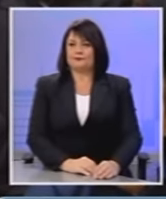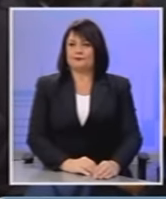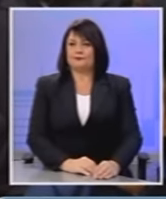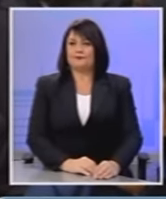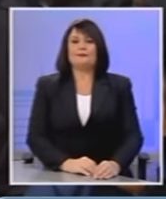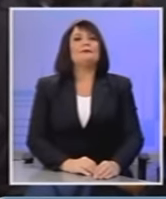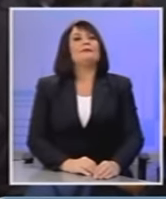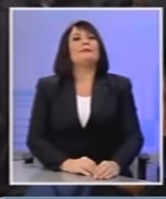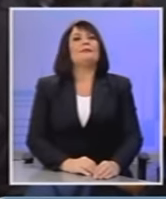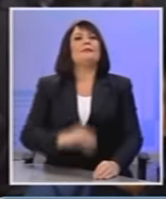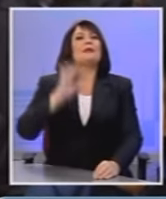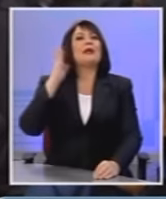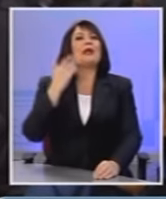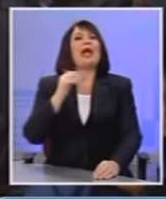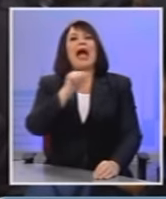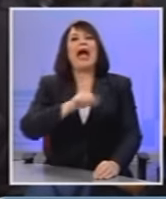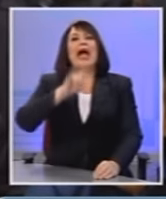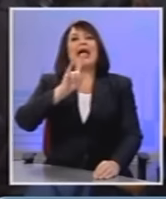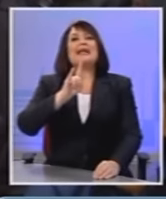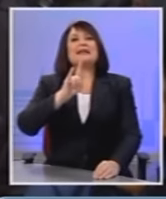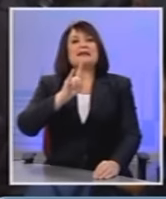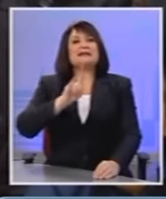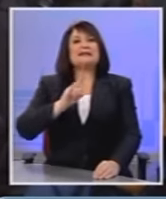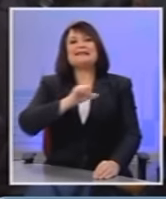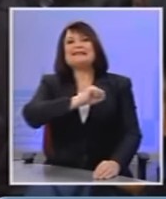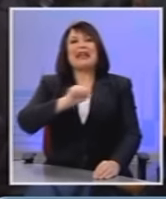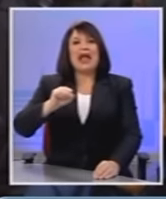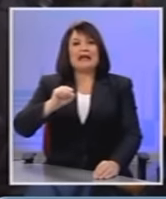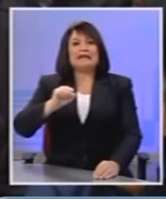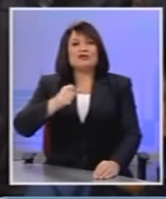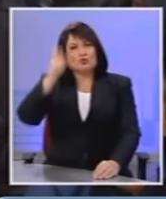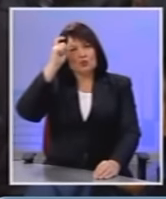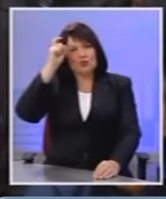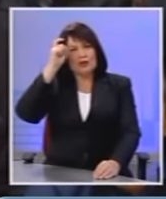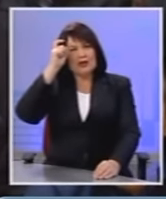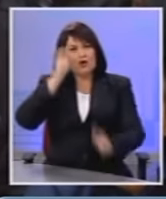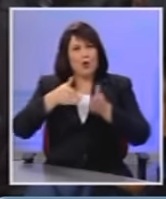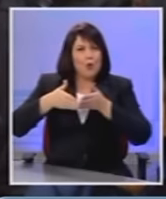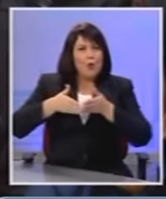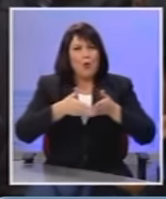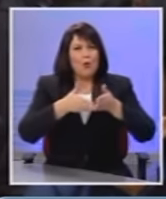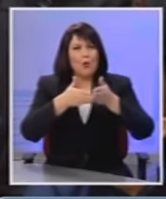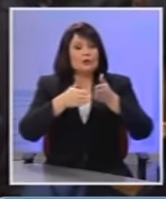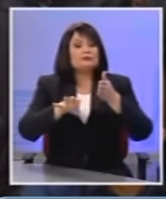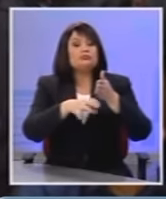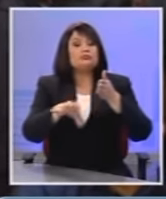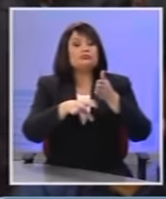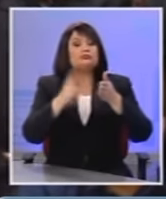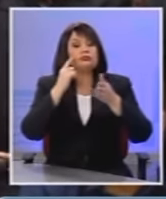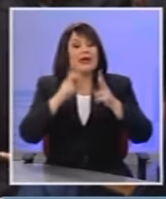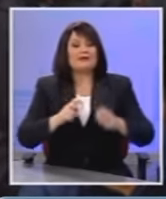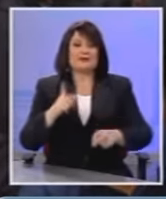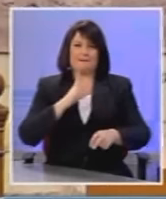στον Άιστράτη έχει βγει ένα τουρκικό ωκεανογραφικό πλοίο αυτές τις ώρες. Παρακαλώ, κάντε ησυχία, βγαίνετε. Περιμένετε,